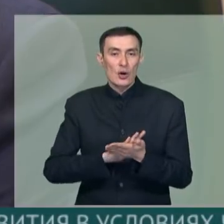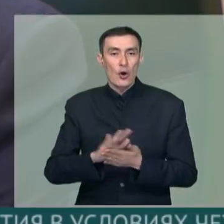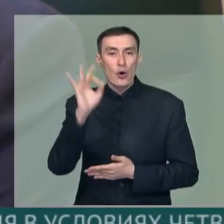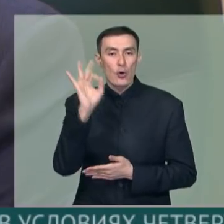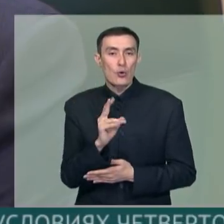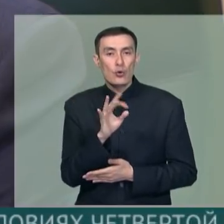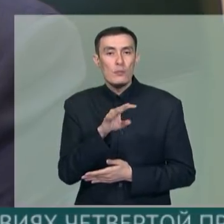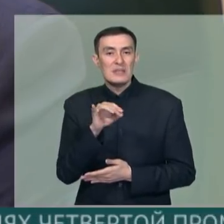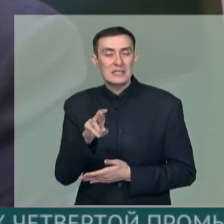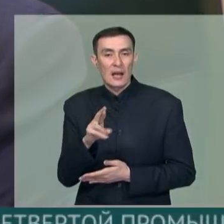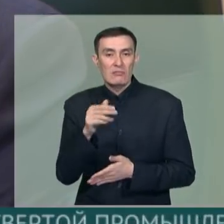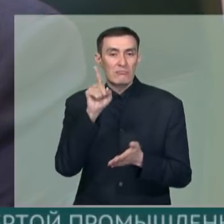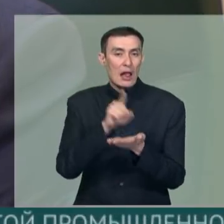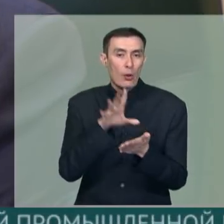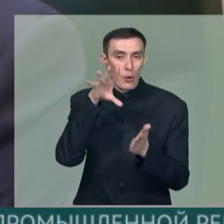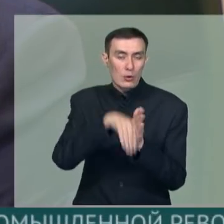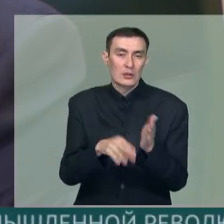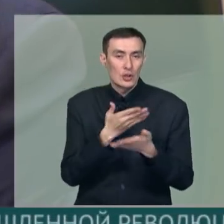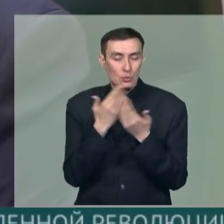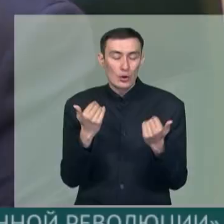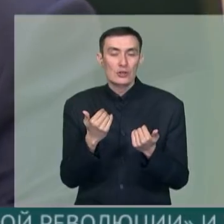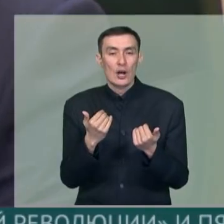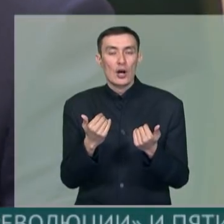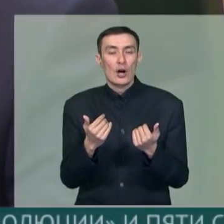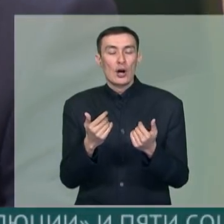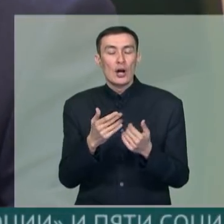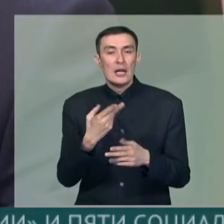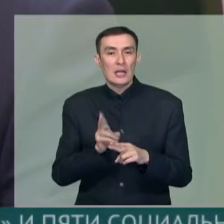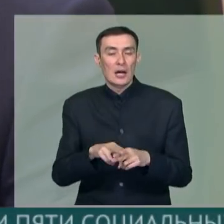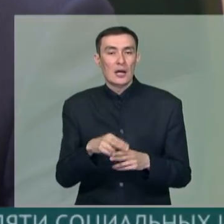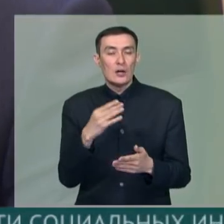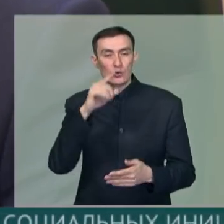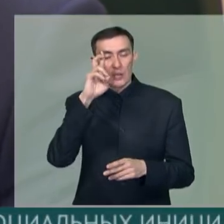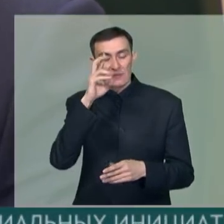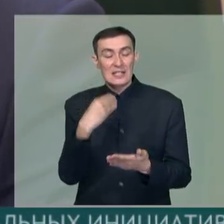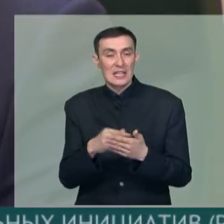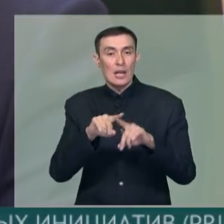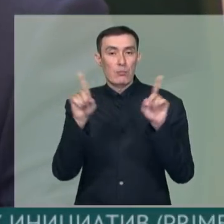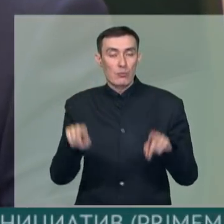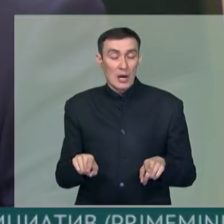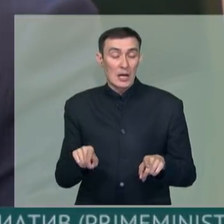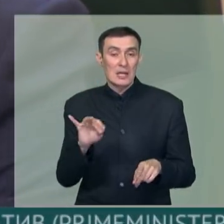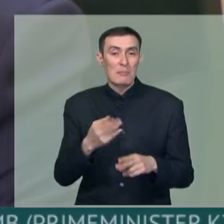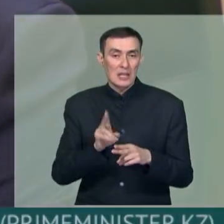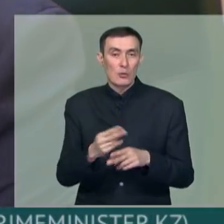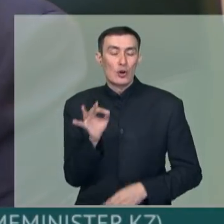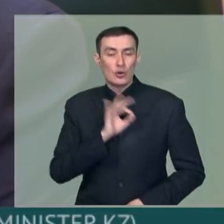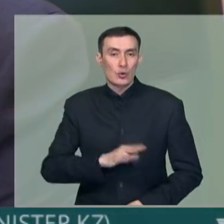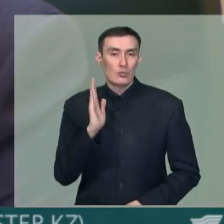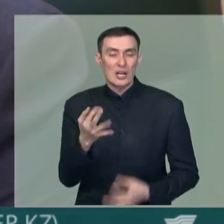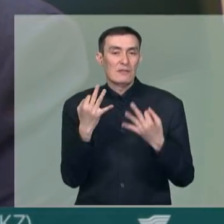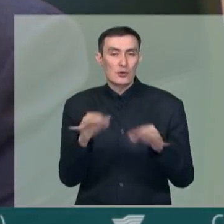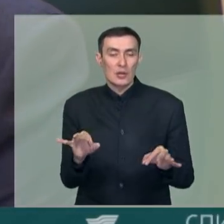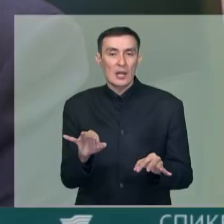и налогов, потому что ноты Национального банка являются государственными ценными бумагами. Соответственно, доход по ним